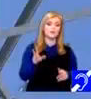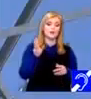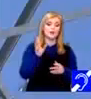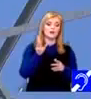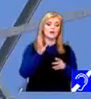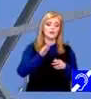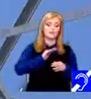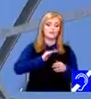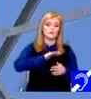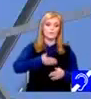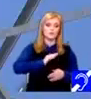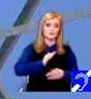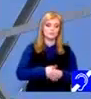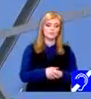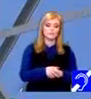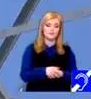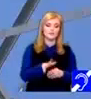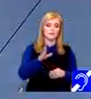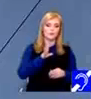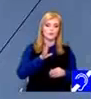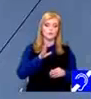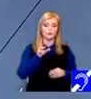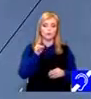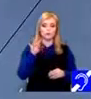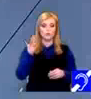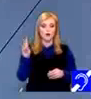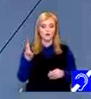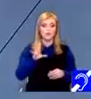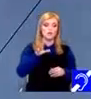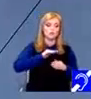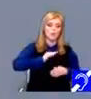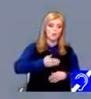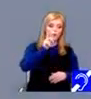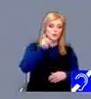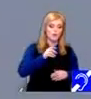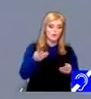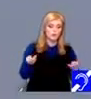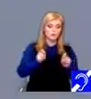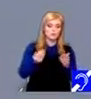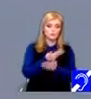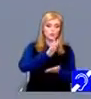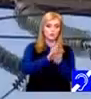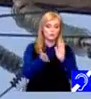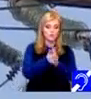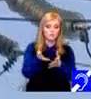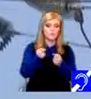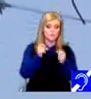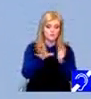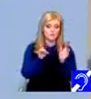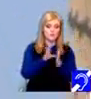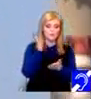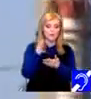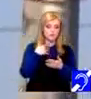Furnizorul central de energie Energocom a semnat cu centrala de la Cuciurgan și cu o companie din Ucraina noile contracte de furnizare a energiei electrice